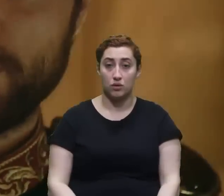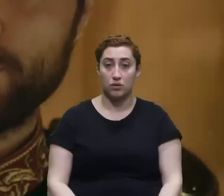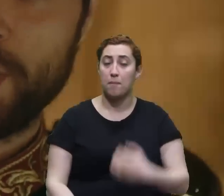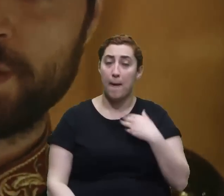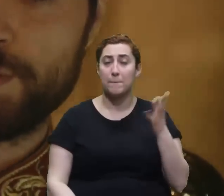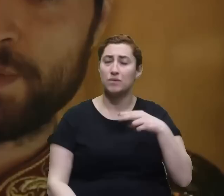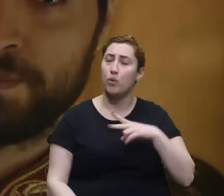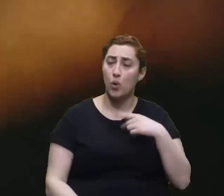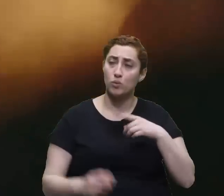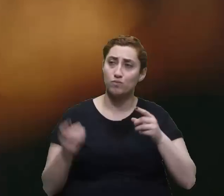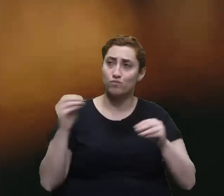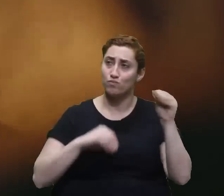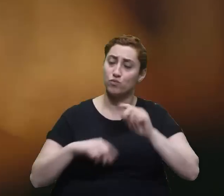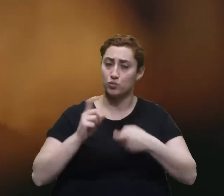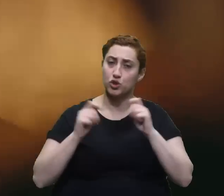Ben başka bir yol daha deneyeceğim.